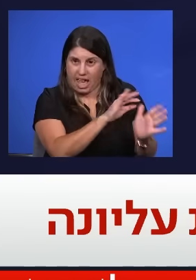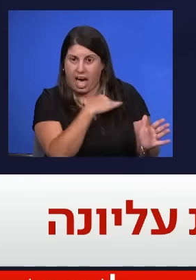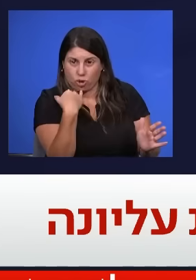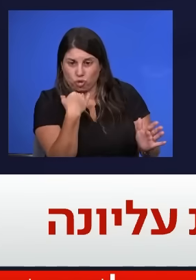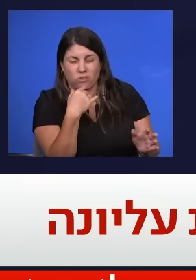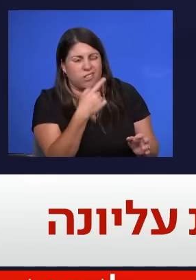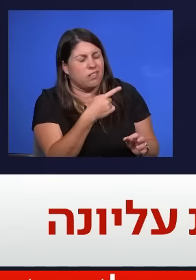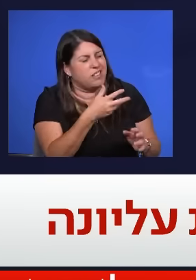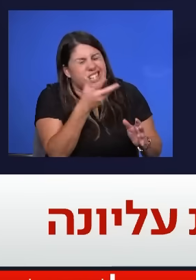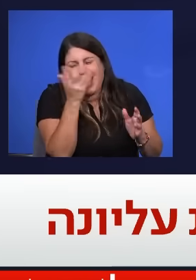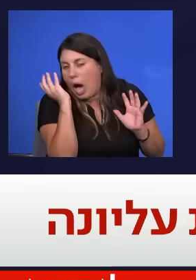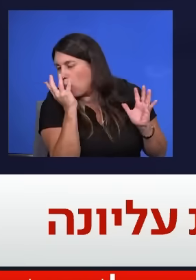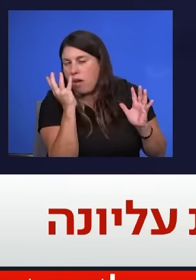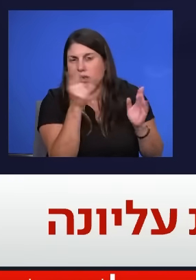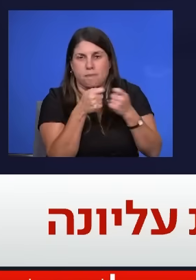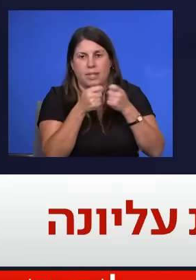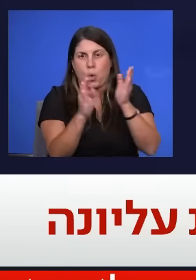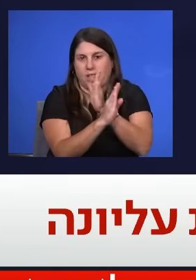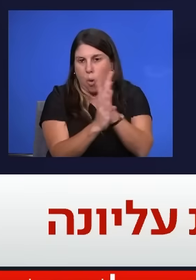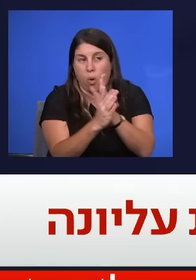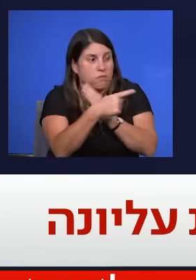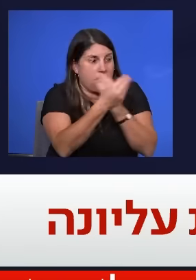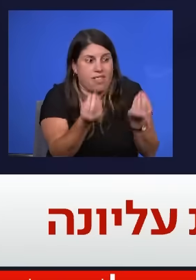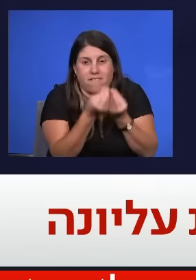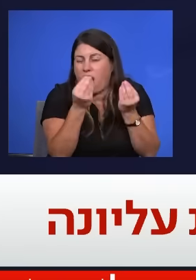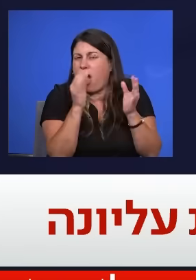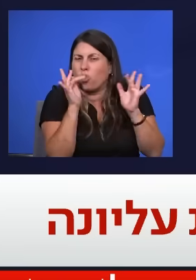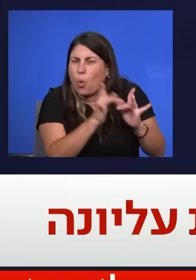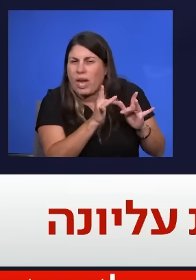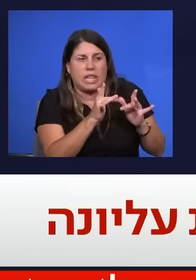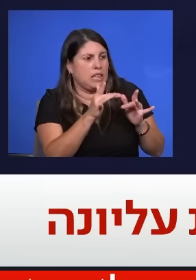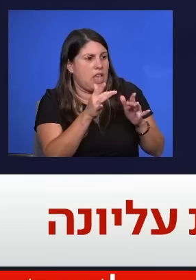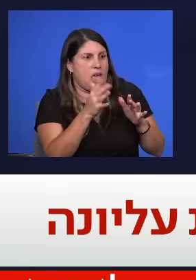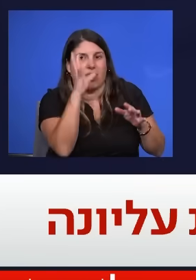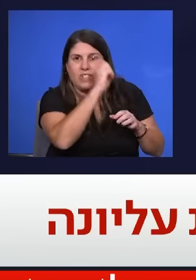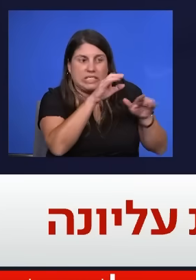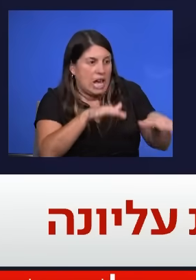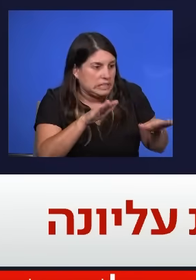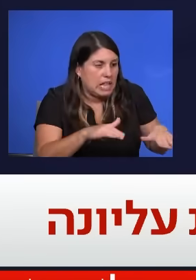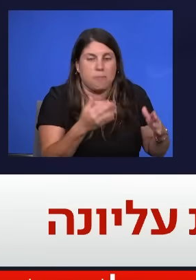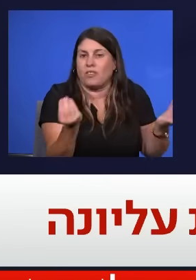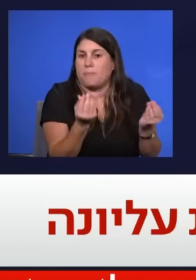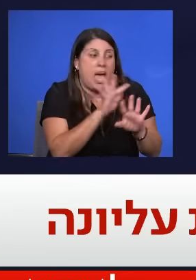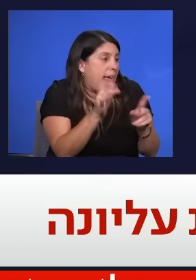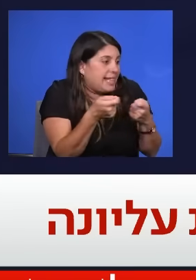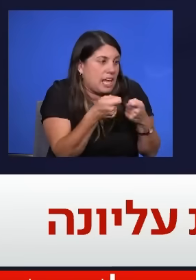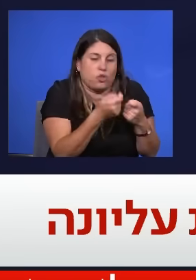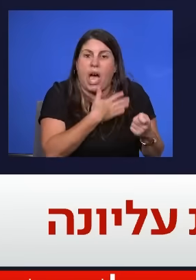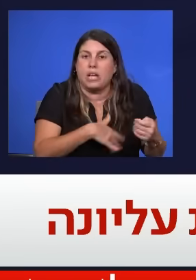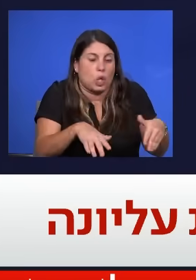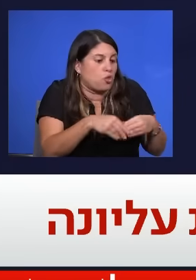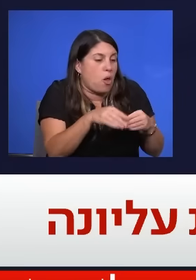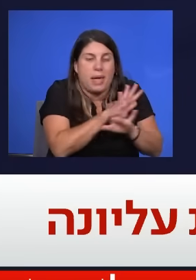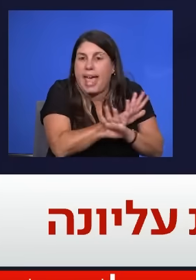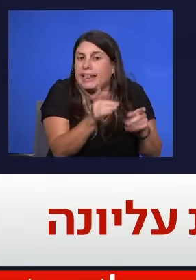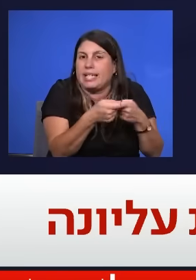מארגון טרור. זה דבר שנוגד את ערכי האסלאם. זה דבר שאין לו קשר או רצון לשלום, אין לו קשר לשחרור, יש לו